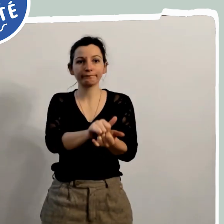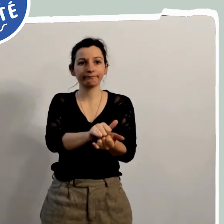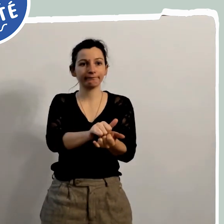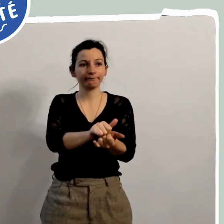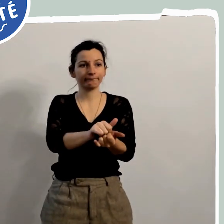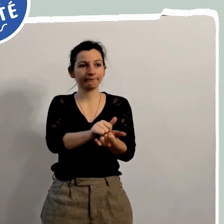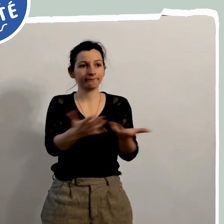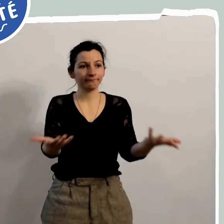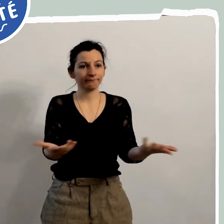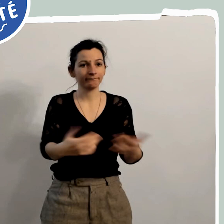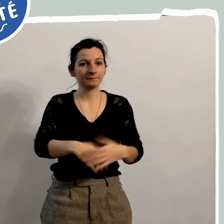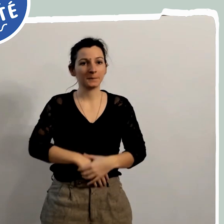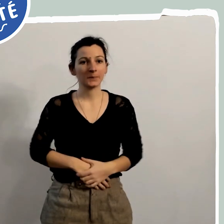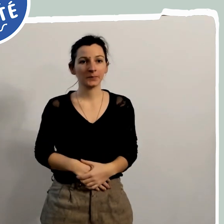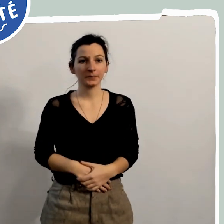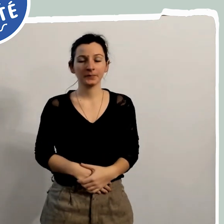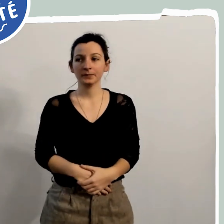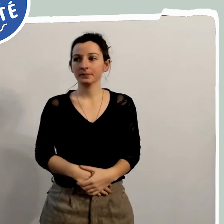Voilà.